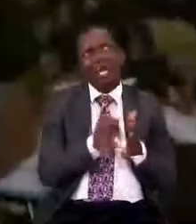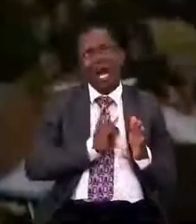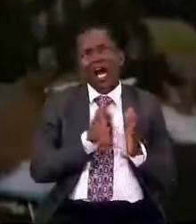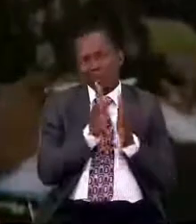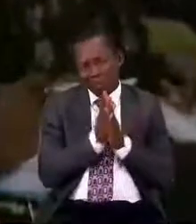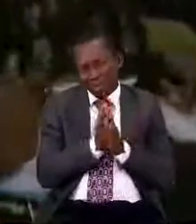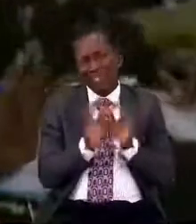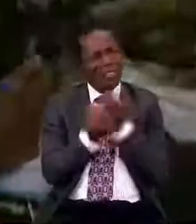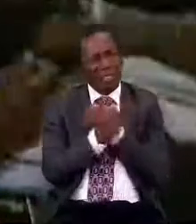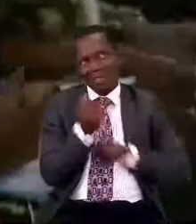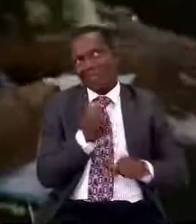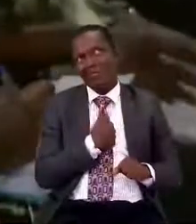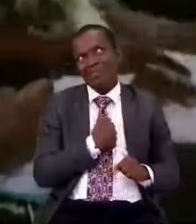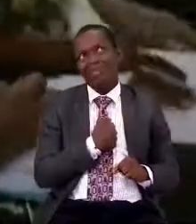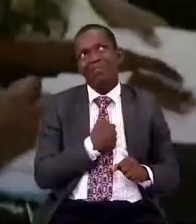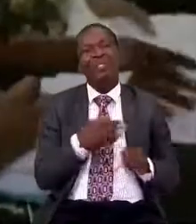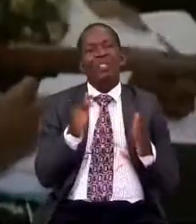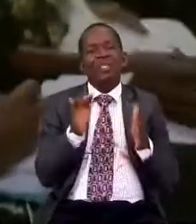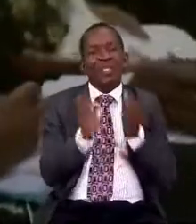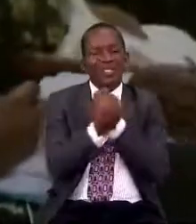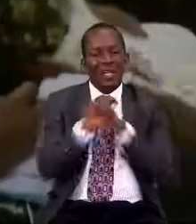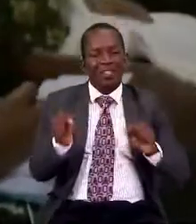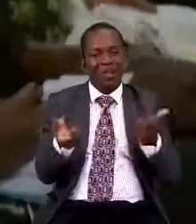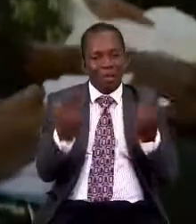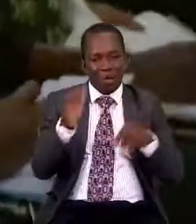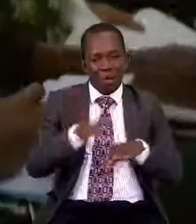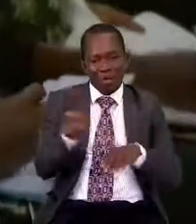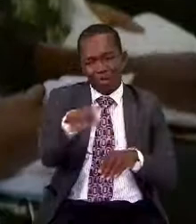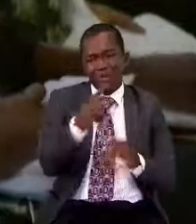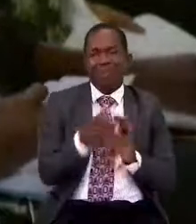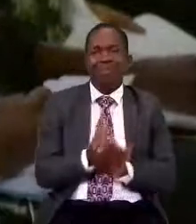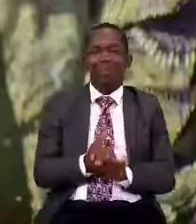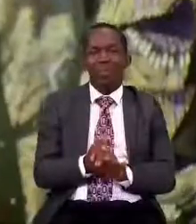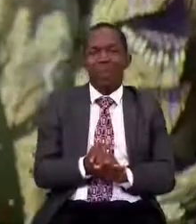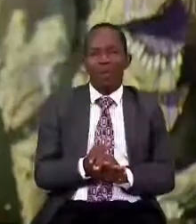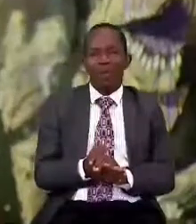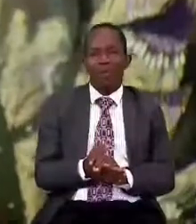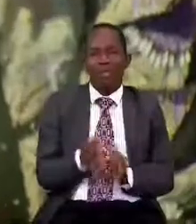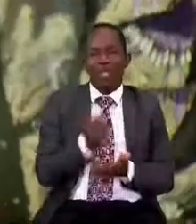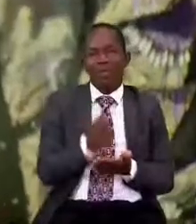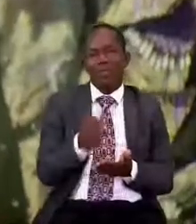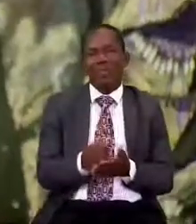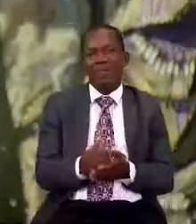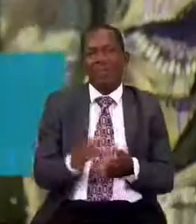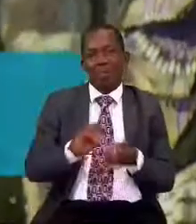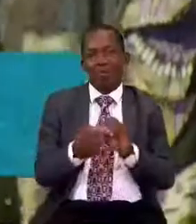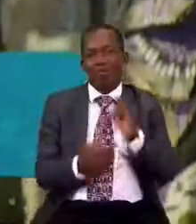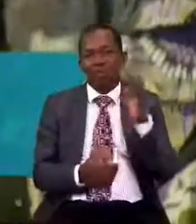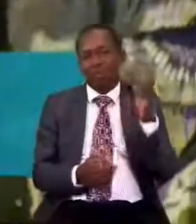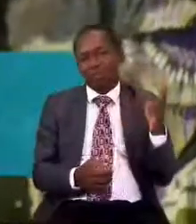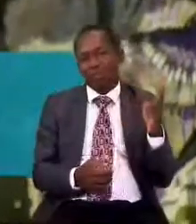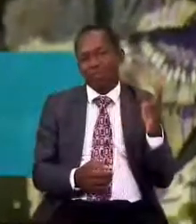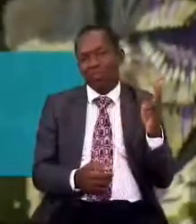cœur. Nous allons au deuxième point, le nom